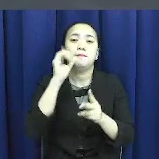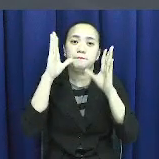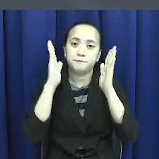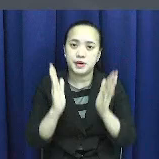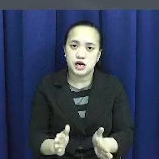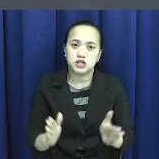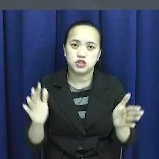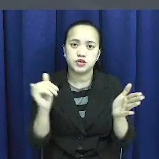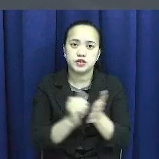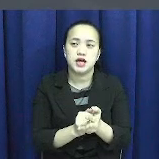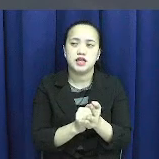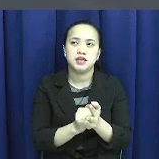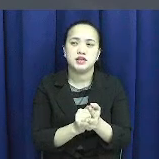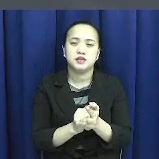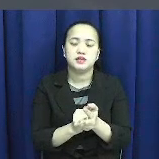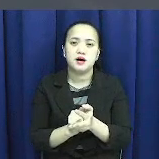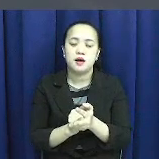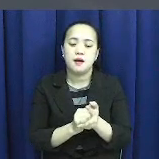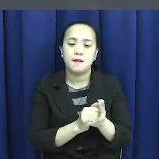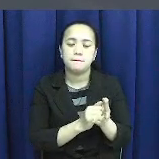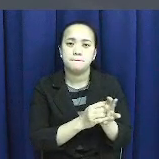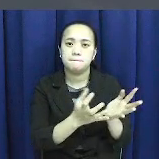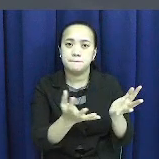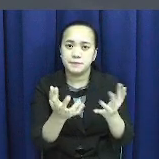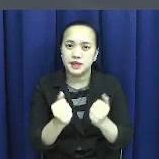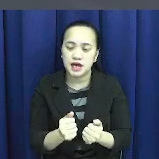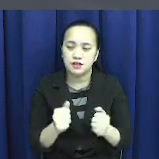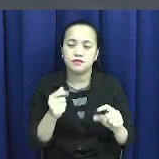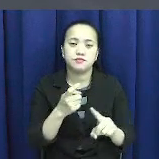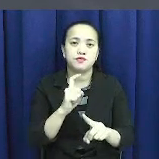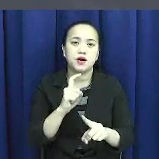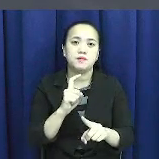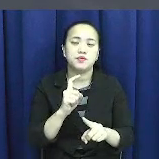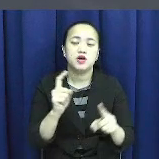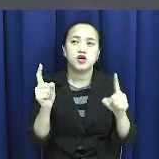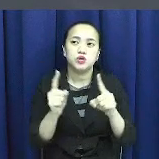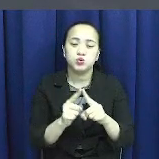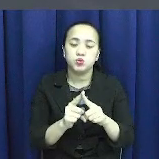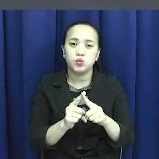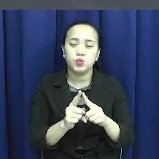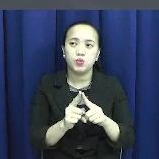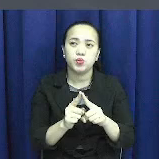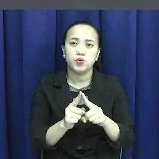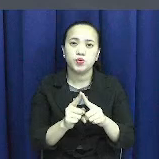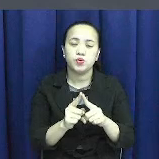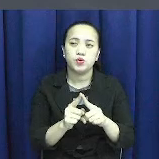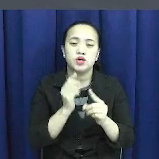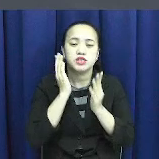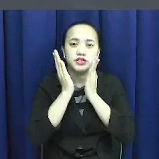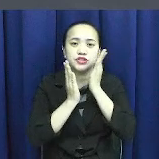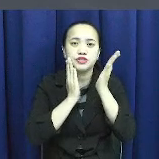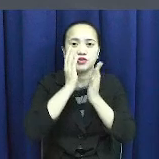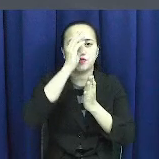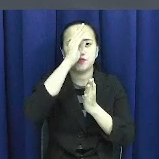mula doon sa mga tao, kinuha siya para siya ngayon ay maglilingkod sa Diyos o maglilingkod sa